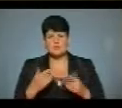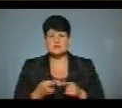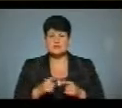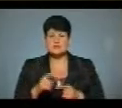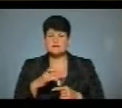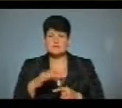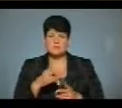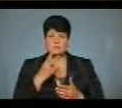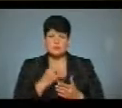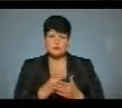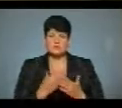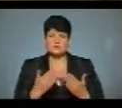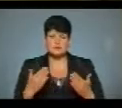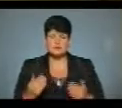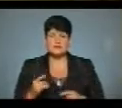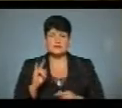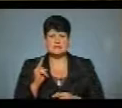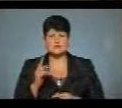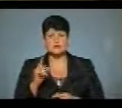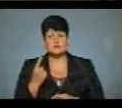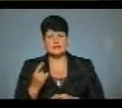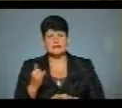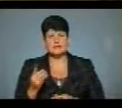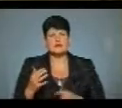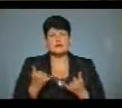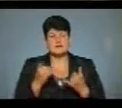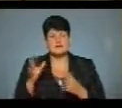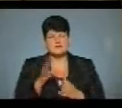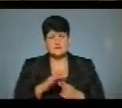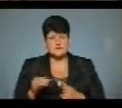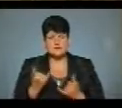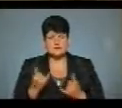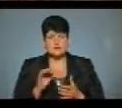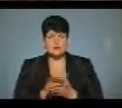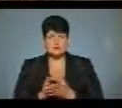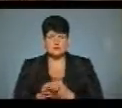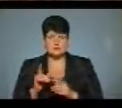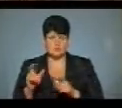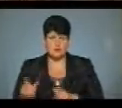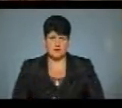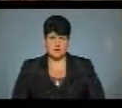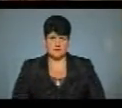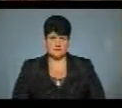тут презентують виставку «Дитинство одне для всіх». Зараз відвідувачі ознайомляться з фотографіями.